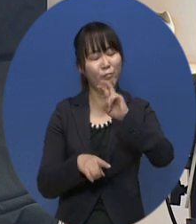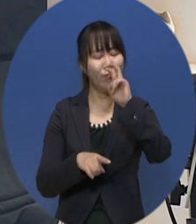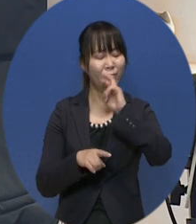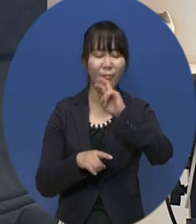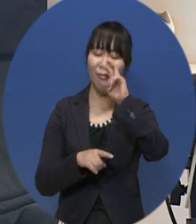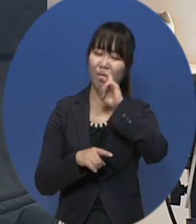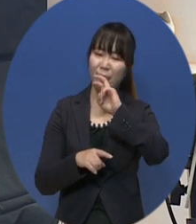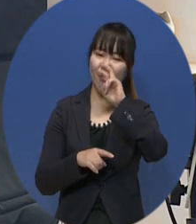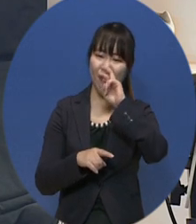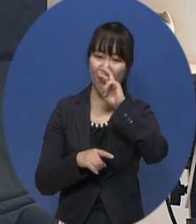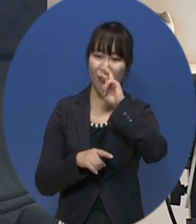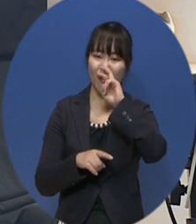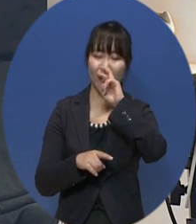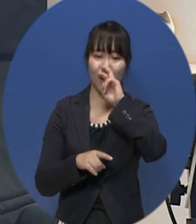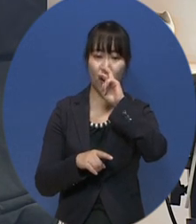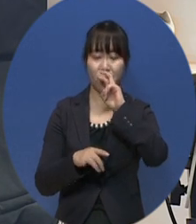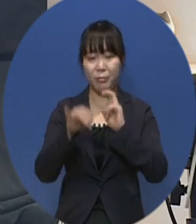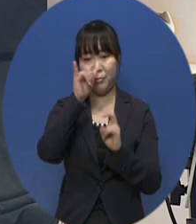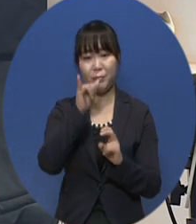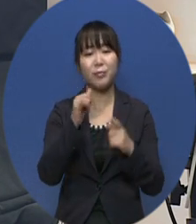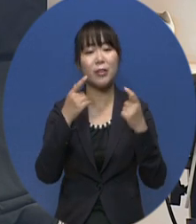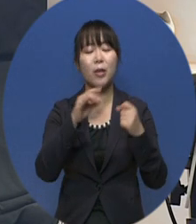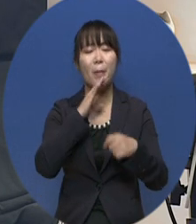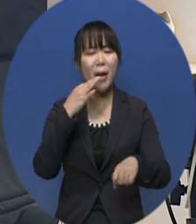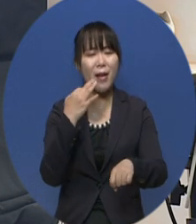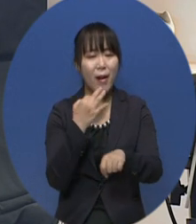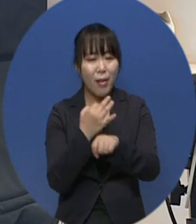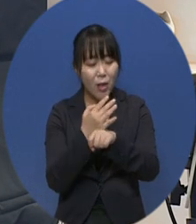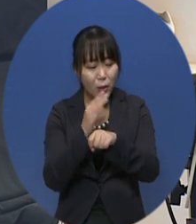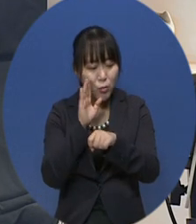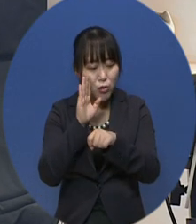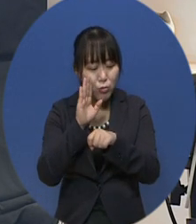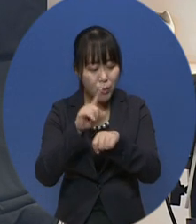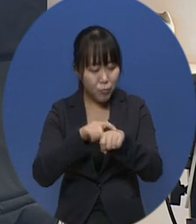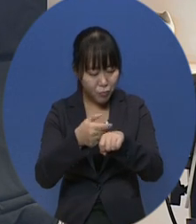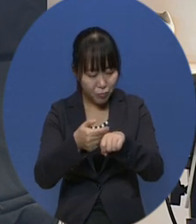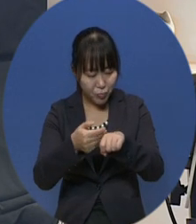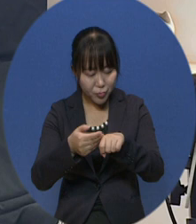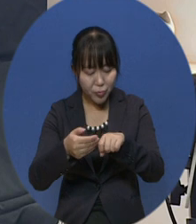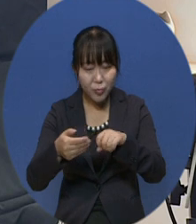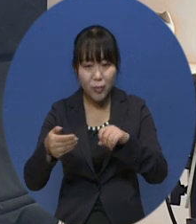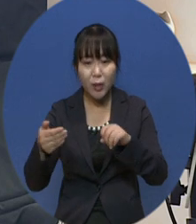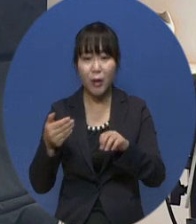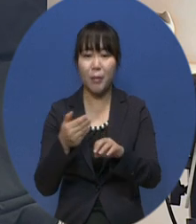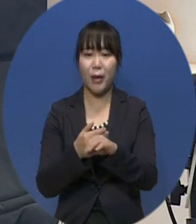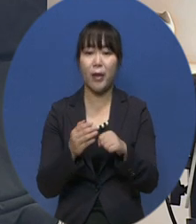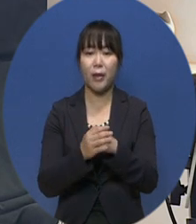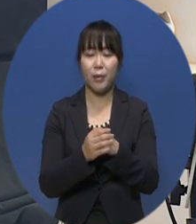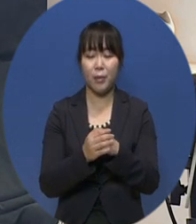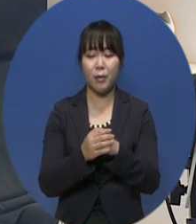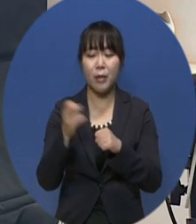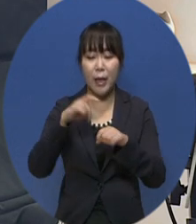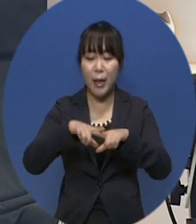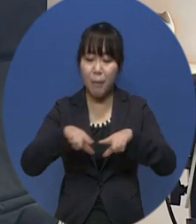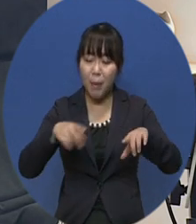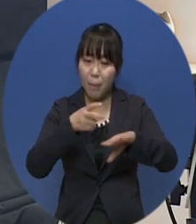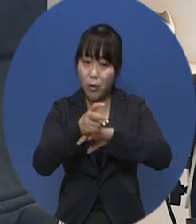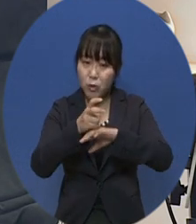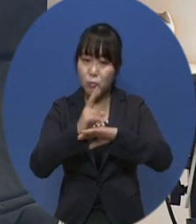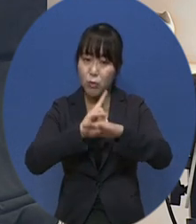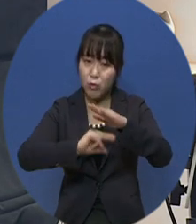하고 막 그렇게 또 좀 해보고 네. 그런 간단한 것부터 하다가 조금 되면은 그다음에 대중교통 이용하기 버스 네.